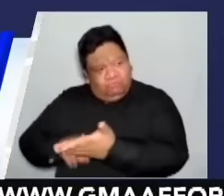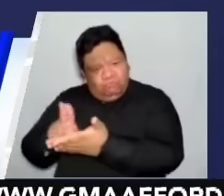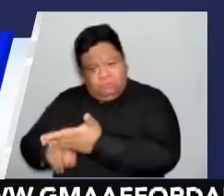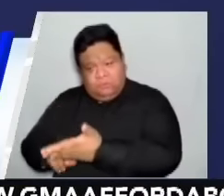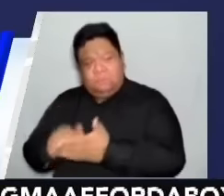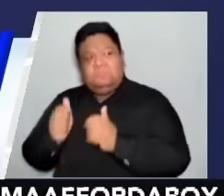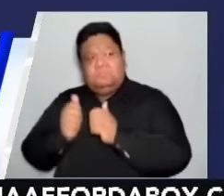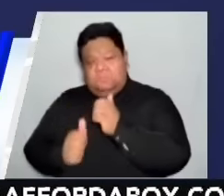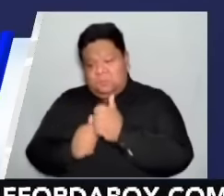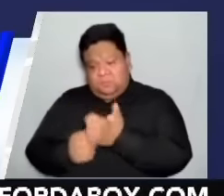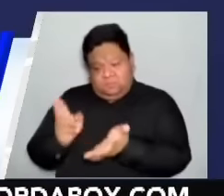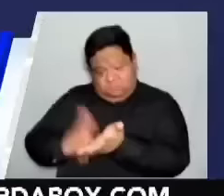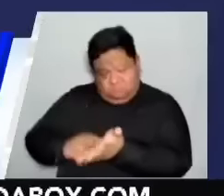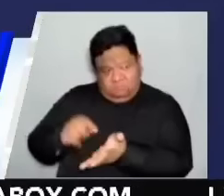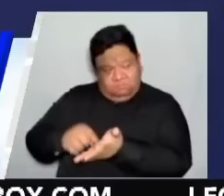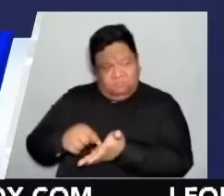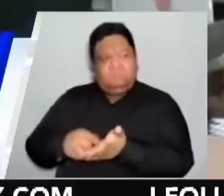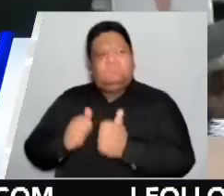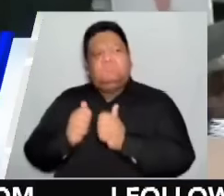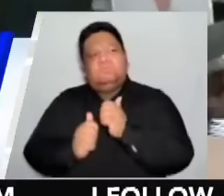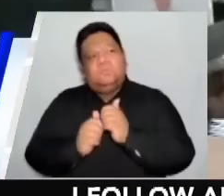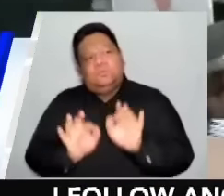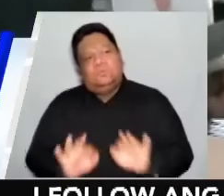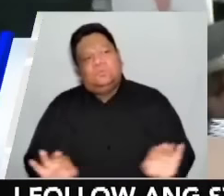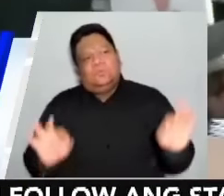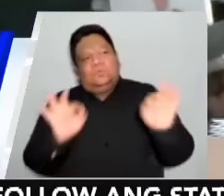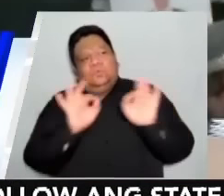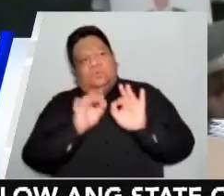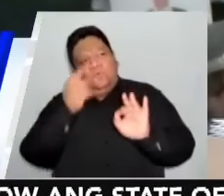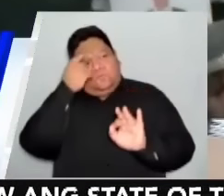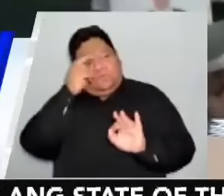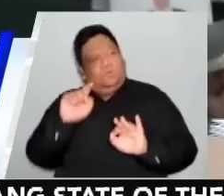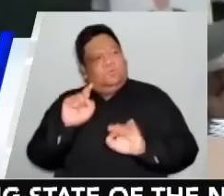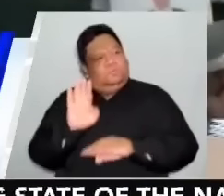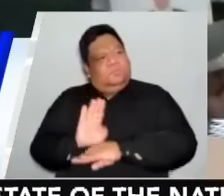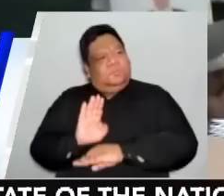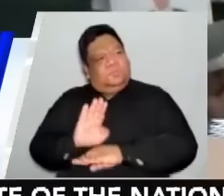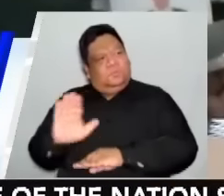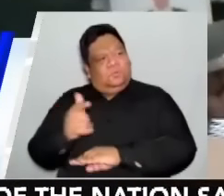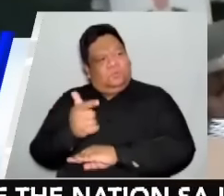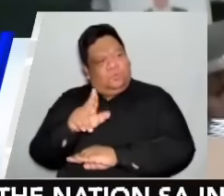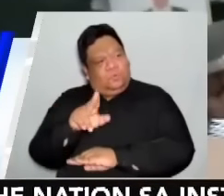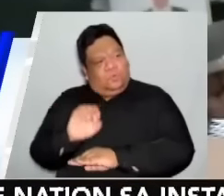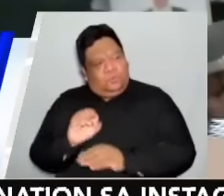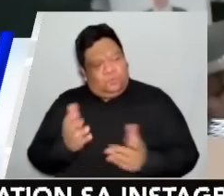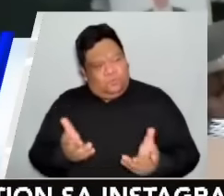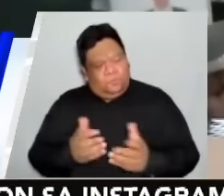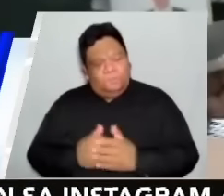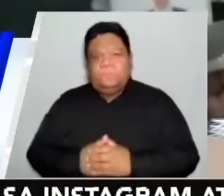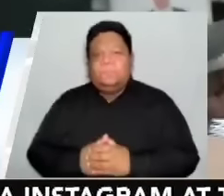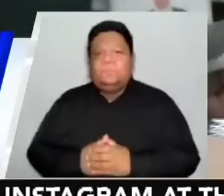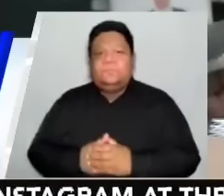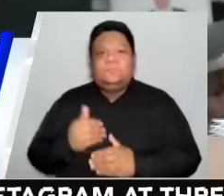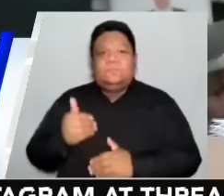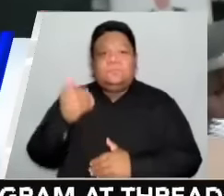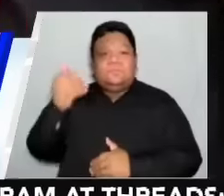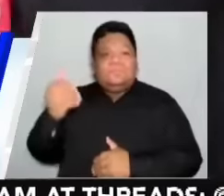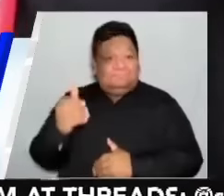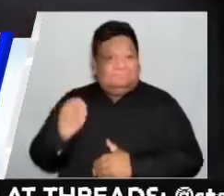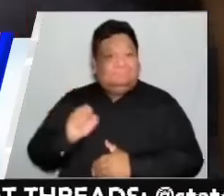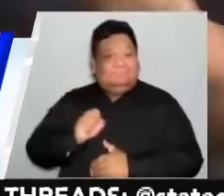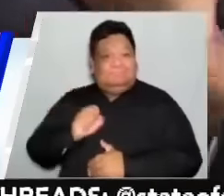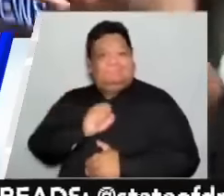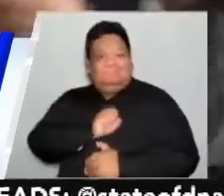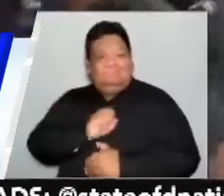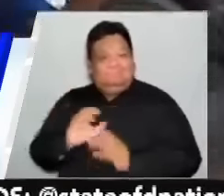aktibidad ng go family sa susunod na pagdinig ng senado gusto R nilang maimbita si Ong na nasa kustodya ngayon ng camera at si